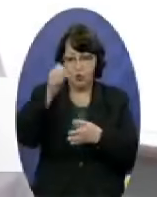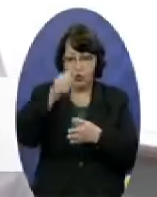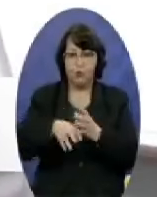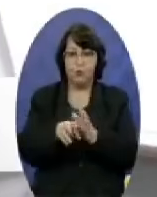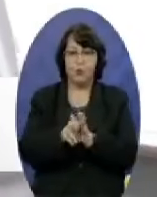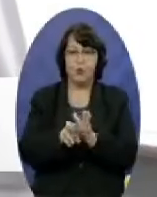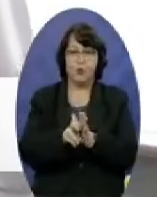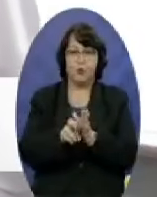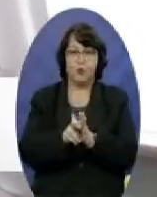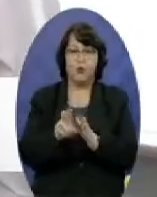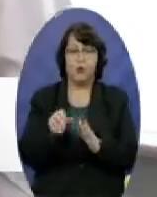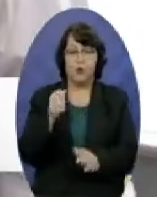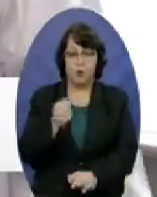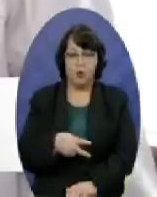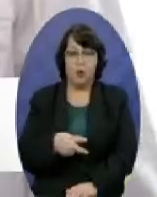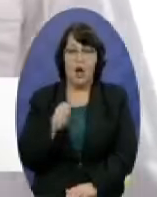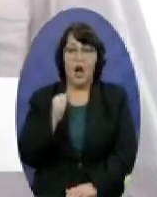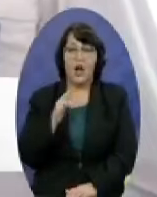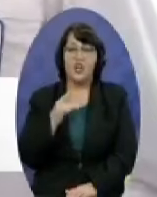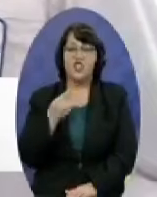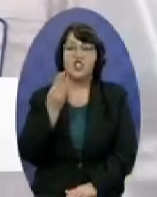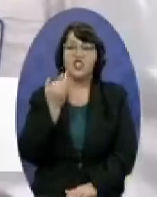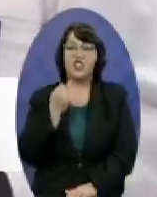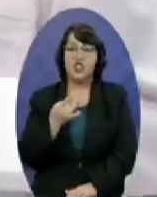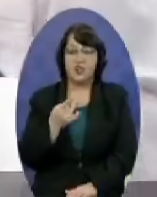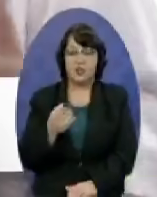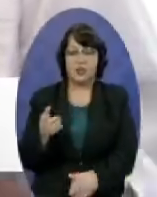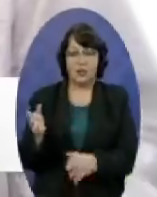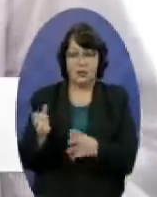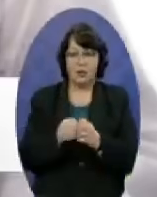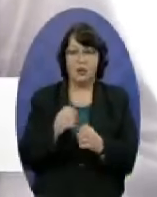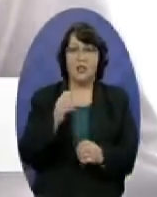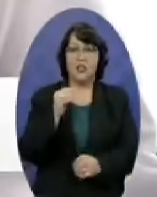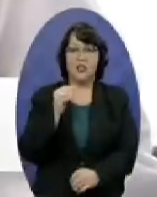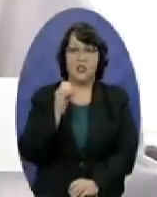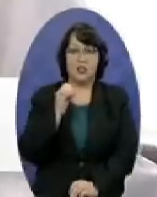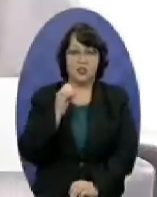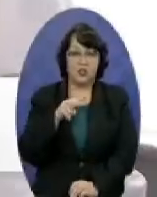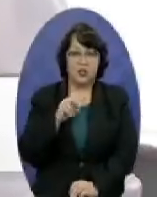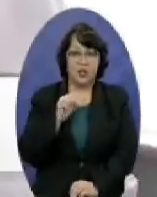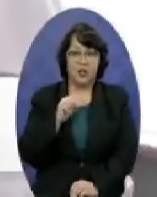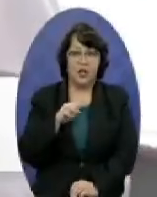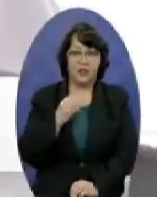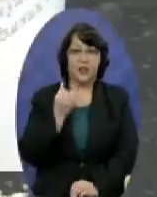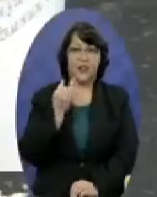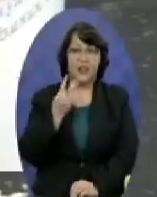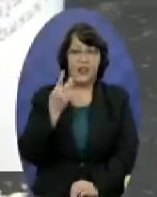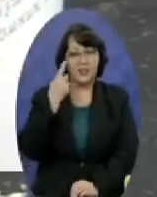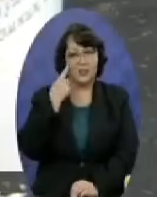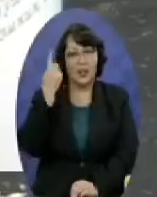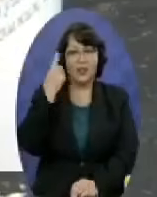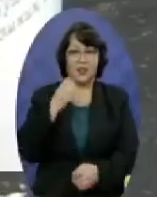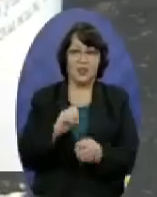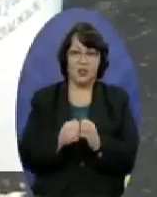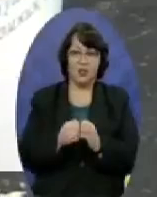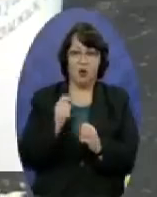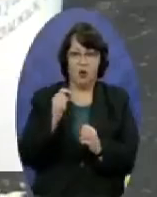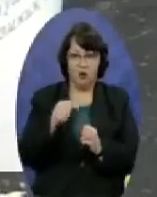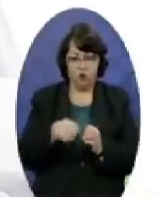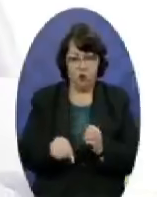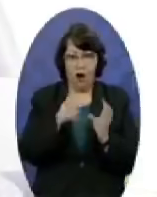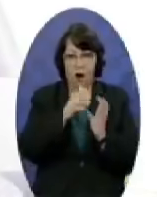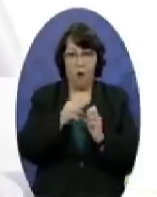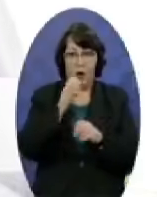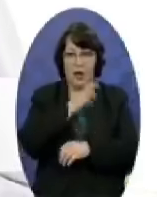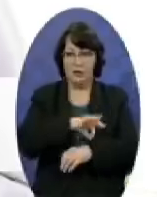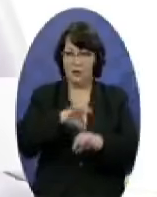болох энэ ариш чирний гот хаягдлыг ашиглаад желатин хийсэн байна. Энэ бол одоо ердөө ашиглахдаггүй